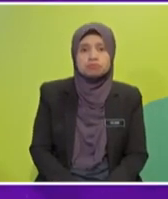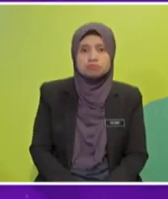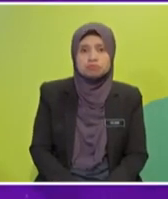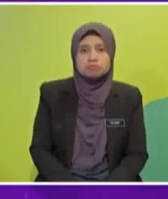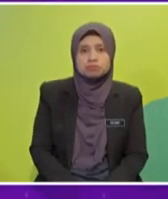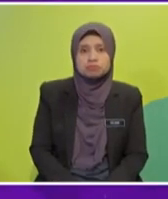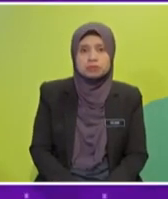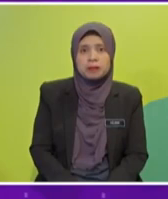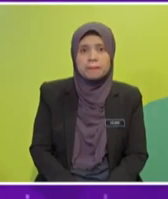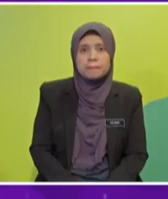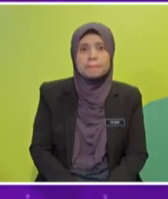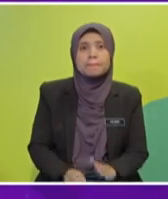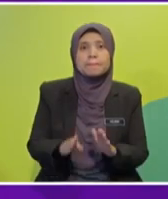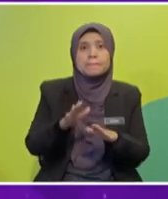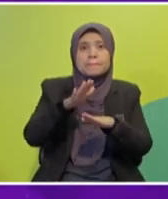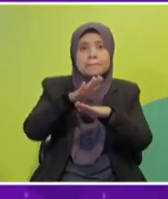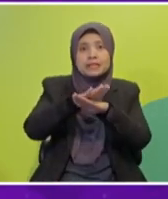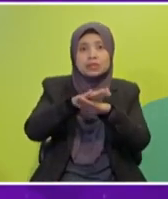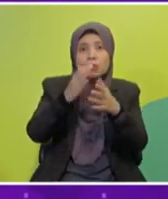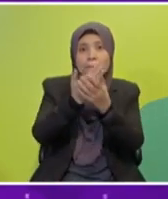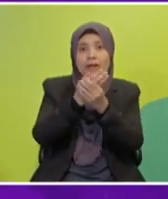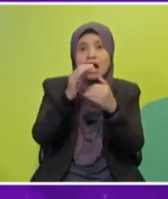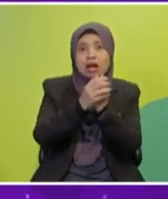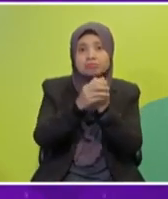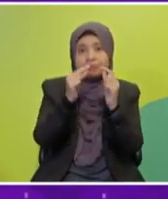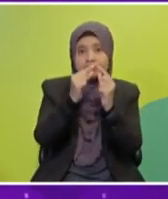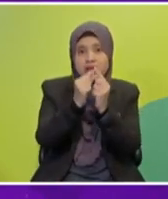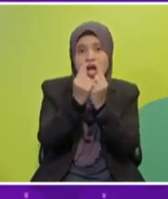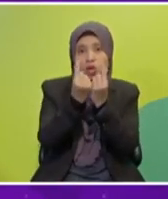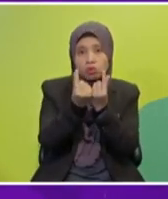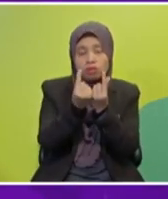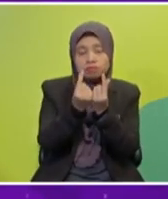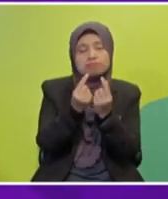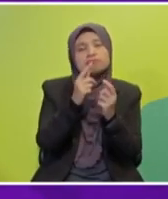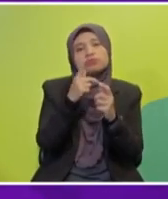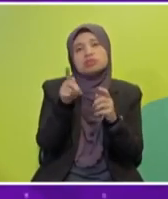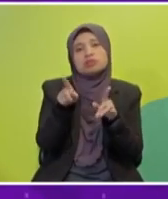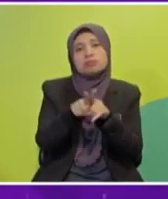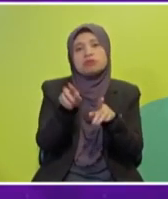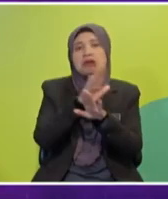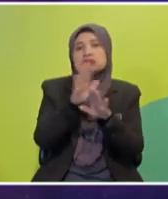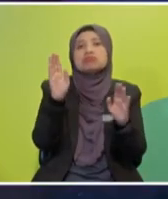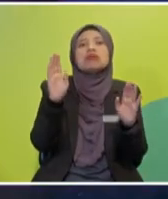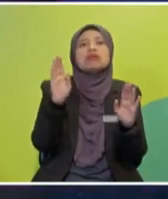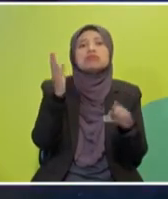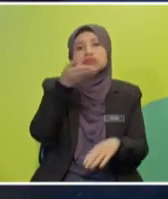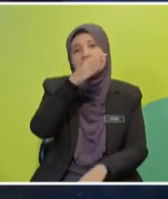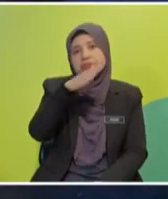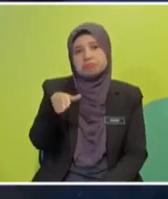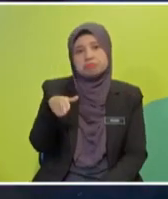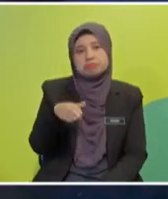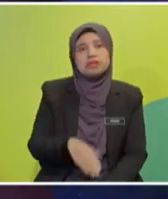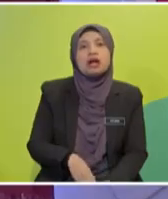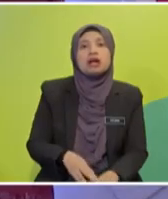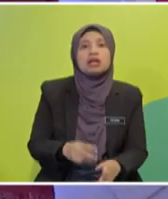Menyentuh Al-Quran. Menyentuh Al-Quran. Ya, yeah, betul. Tepat sekali tanya. Okay. Menyentuh Aiman, menyentuh Al-Quran pun tak boleh. Lebih-lebih